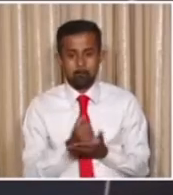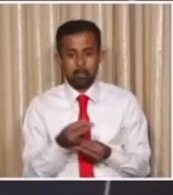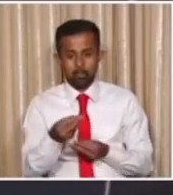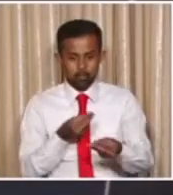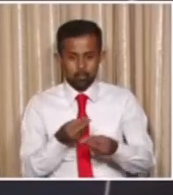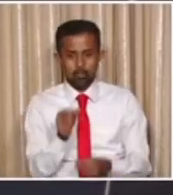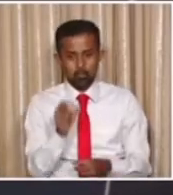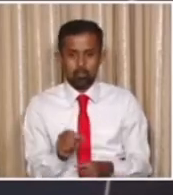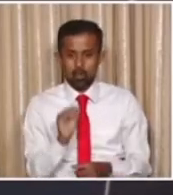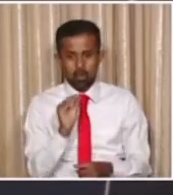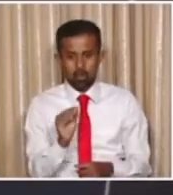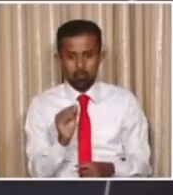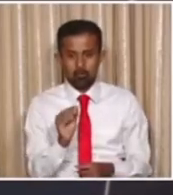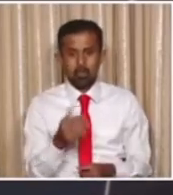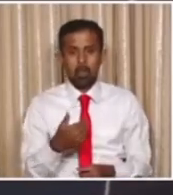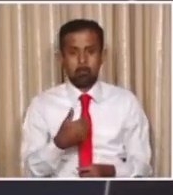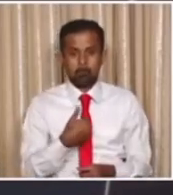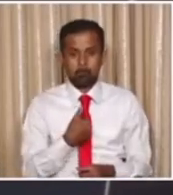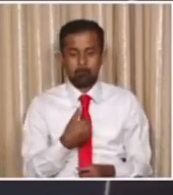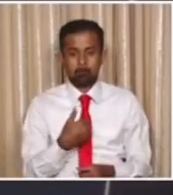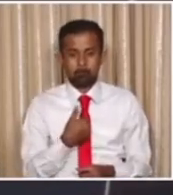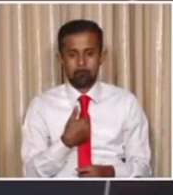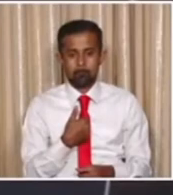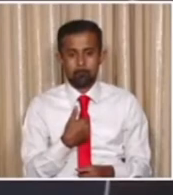නම් මට ආර්ථික මට